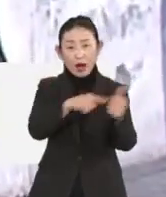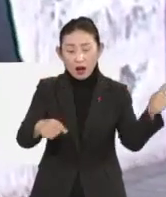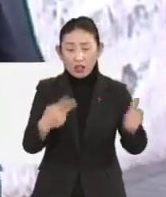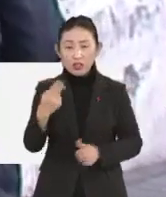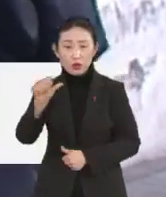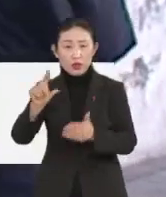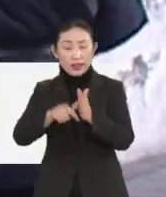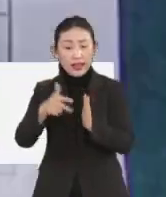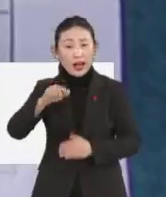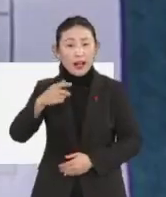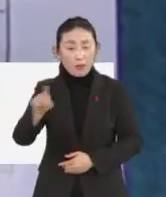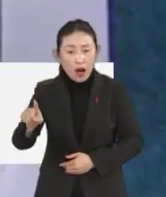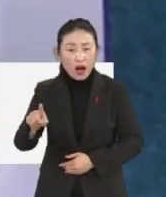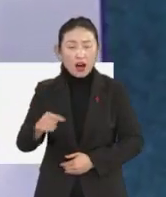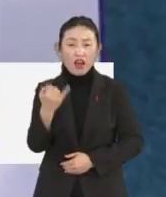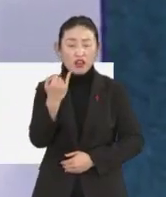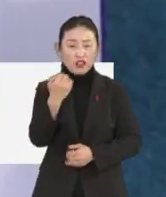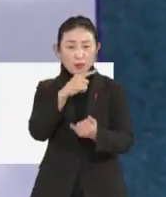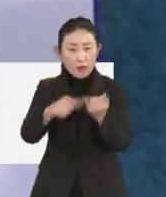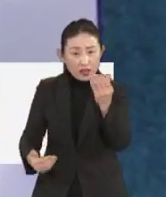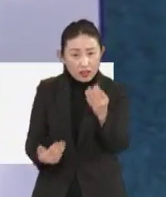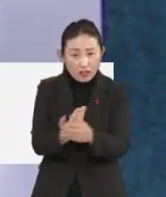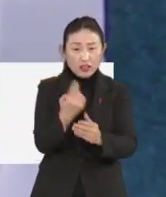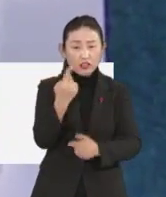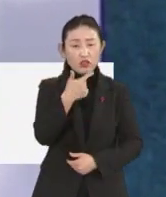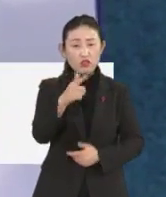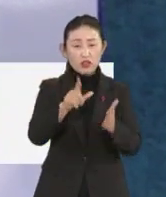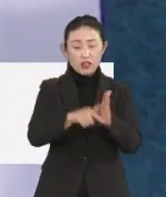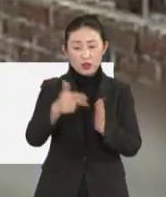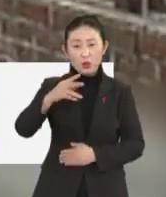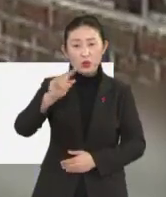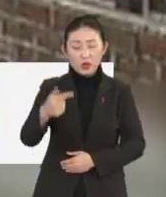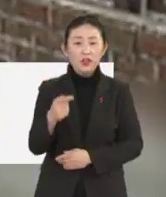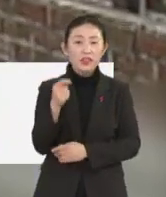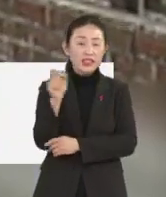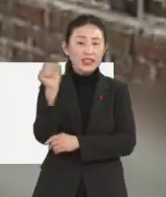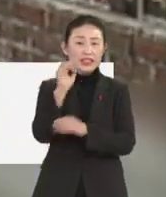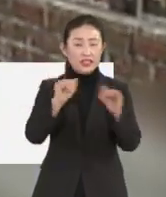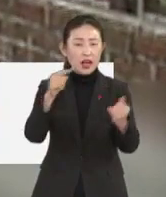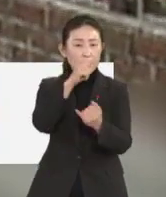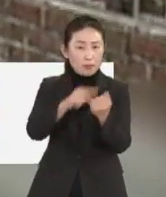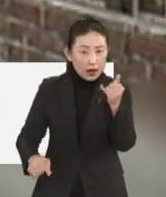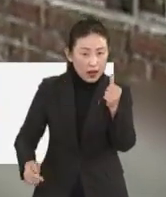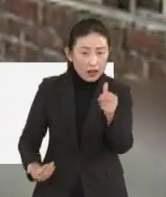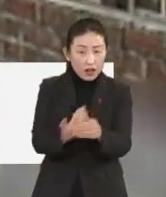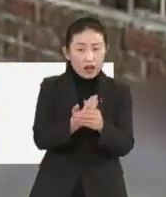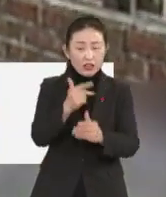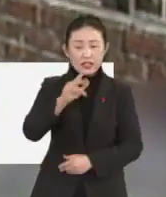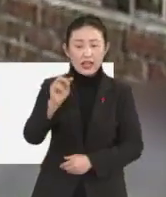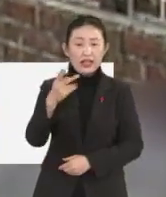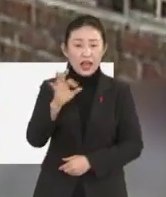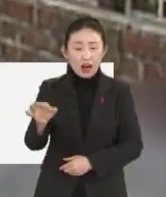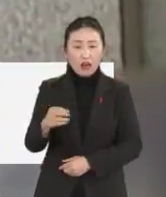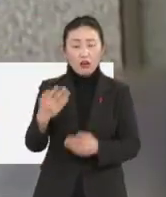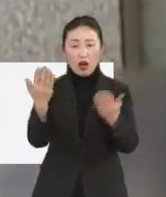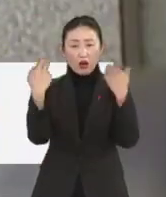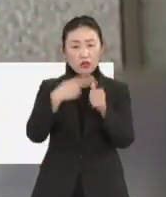2005년 갈마동 빌라 여성 살인사건 2006년 송촌동 택시기사 살인 같은 해 자양동 여교사